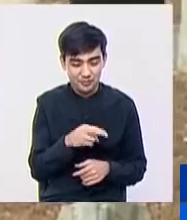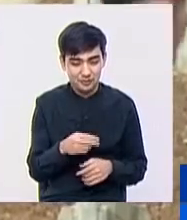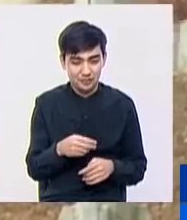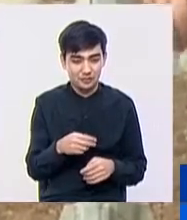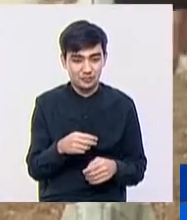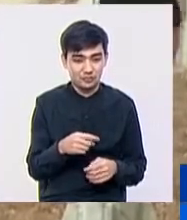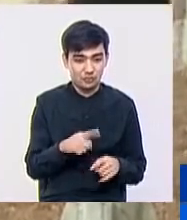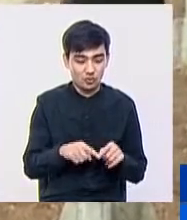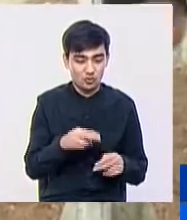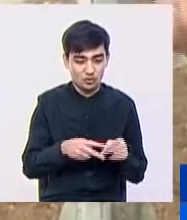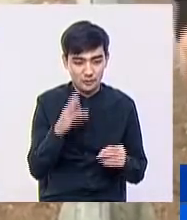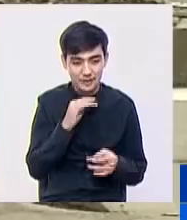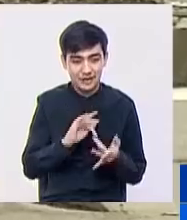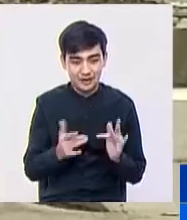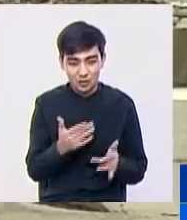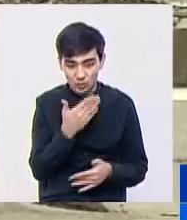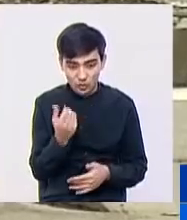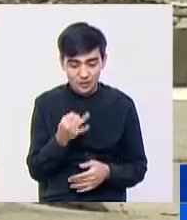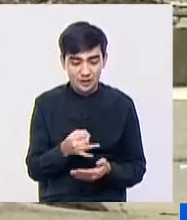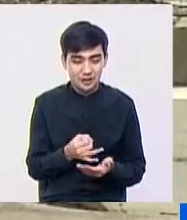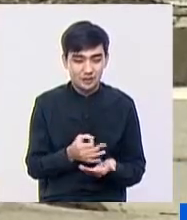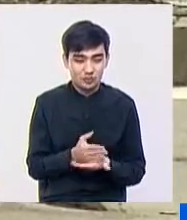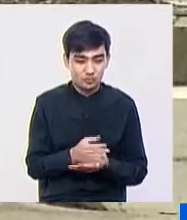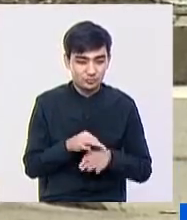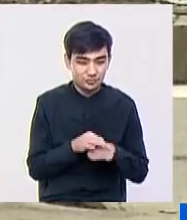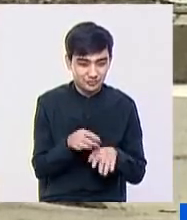с интернет-связью и работой служб доставки.